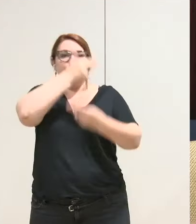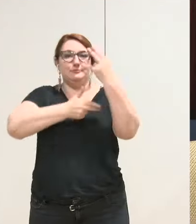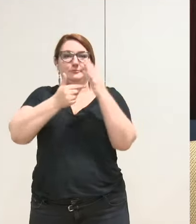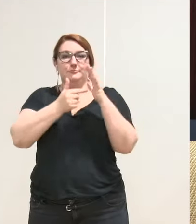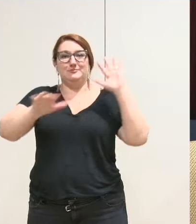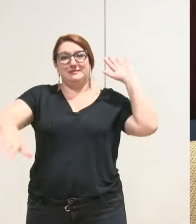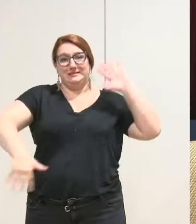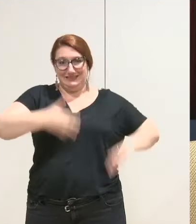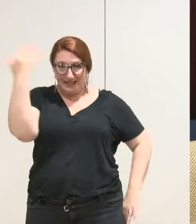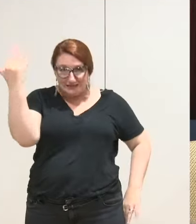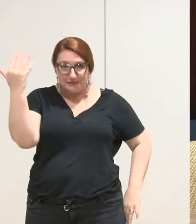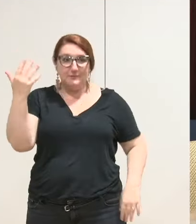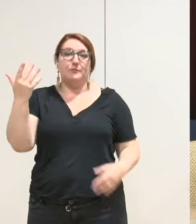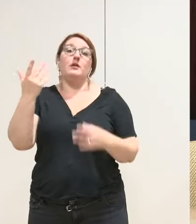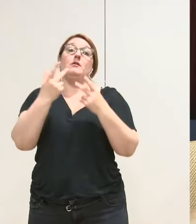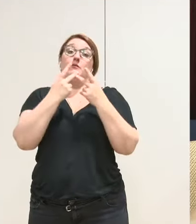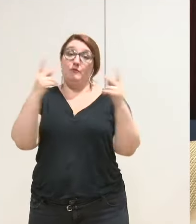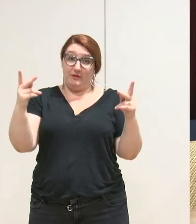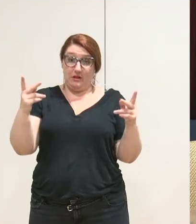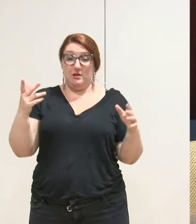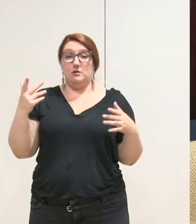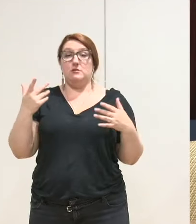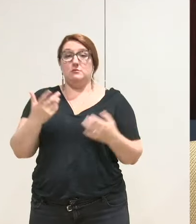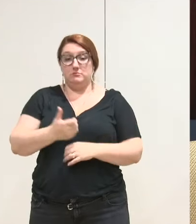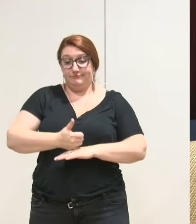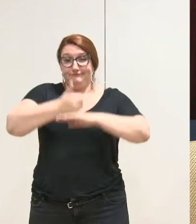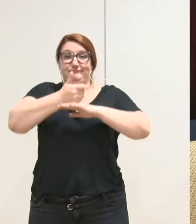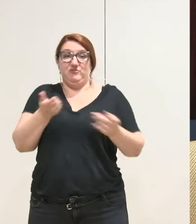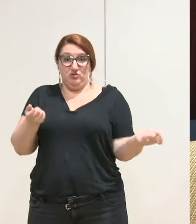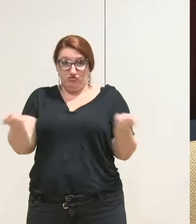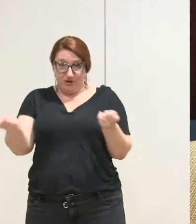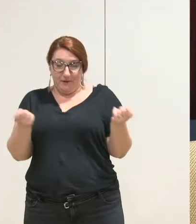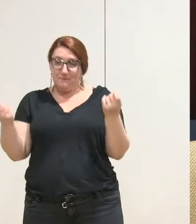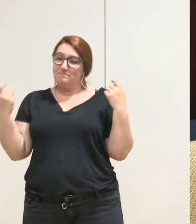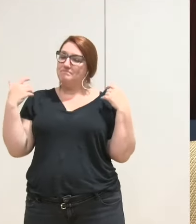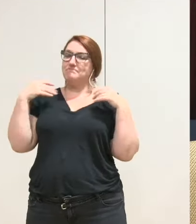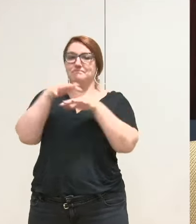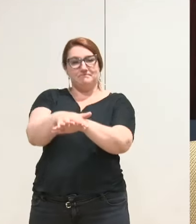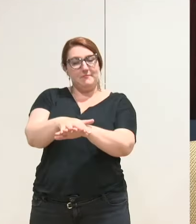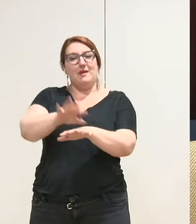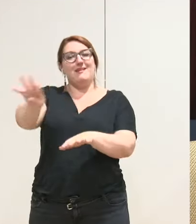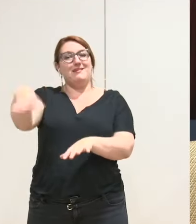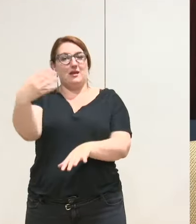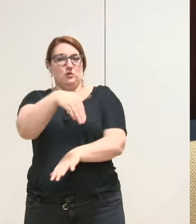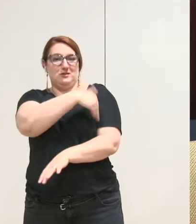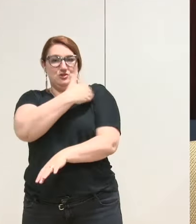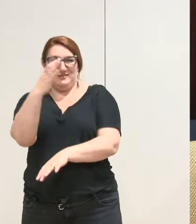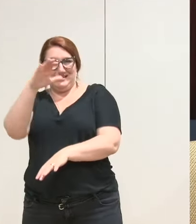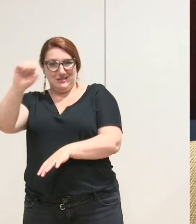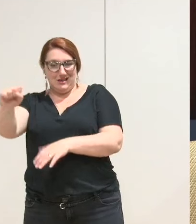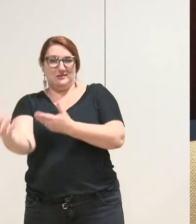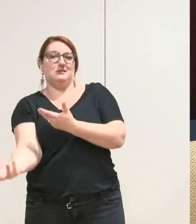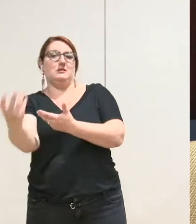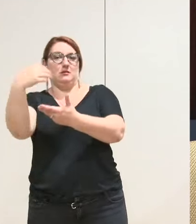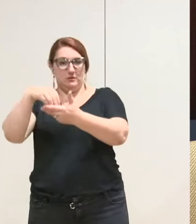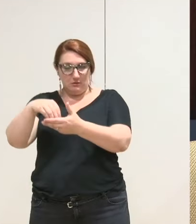un service com porté par la ville avec dans un premier temps 14 agents du CCAS qui sont concernés